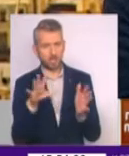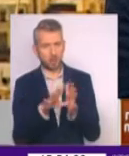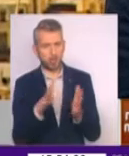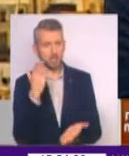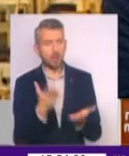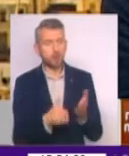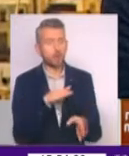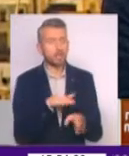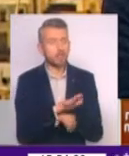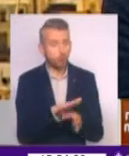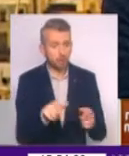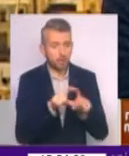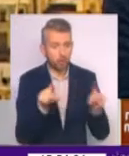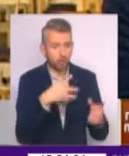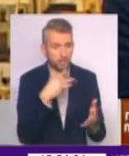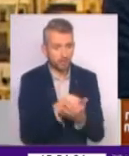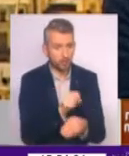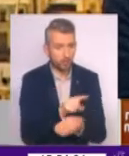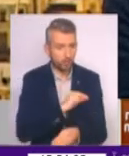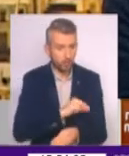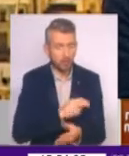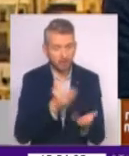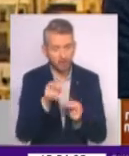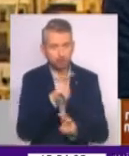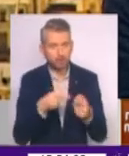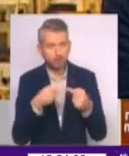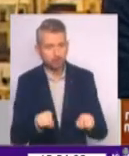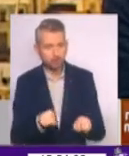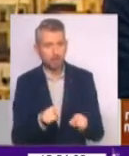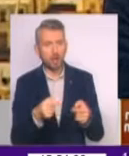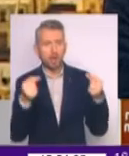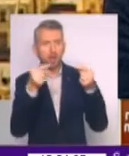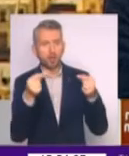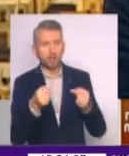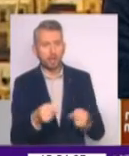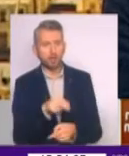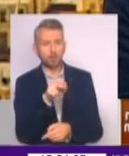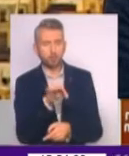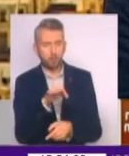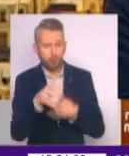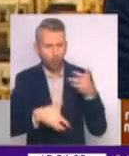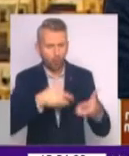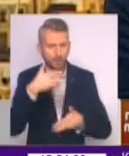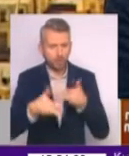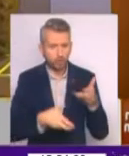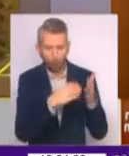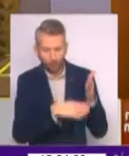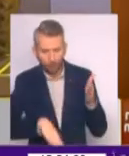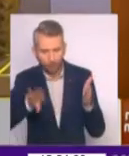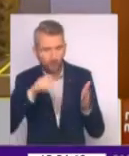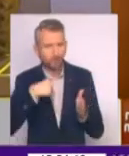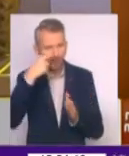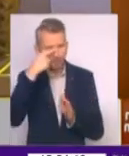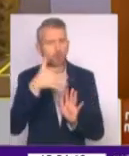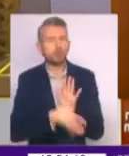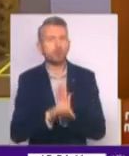Якщо не виконує компанія своїх функцій, ну давайте шукати іншу. Так, конкретно так. По розритому котловану, mm-hmm. я знаю, про що йдеться. Так,